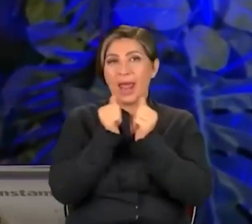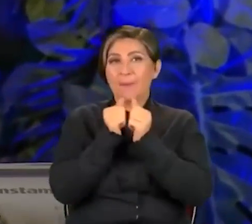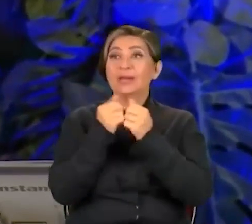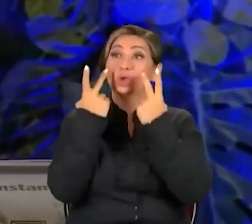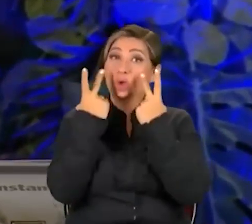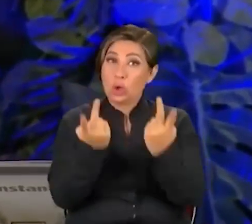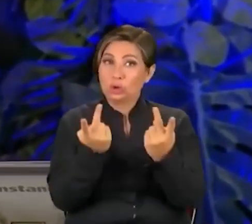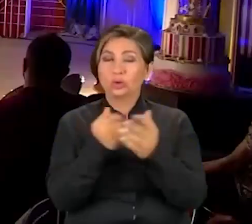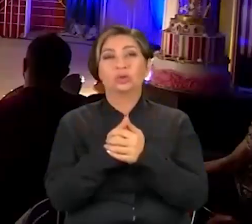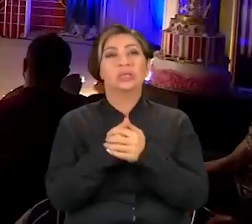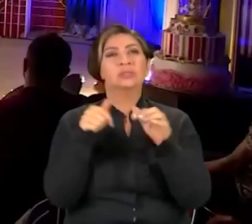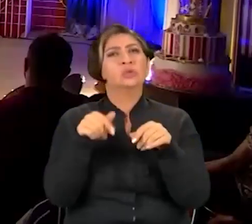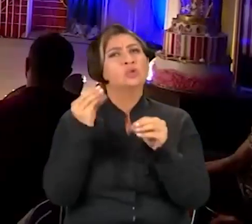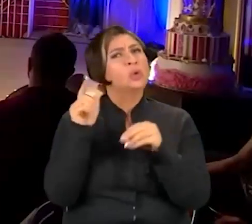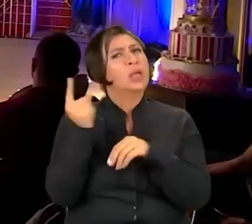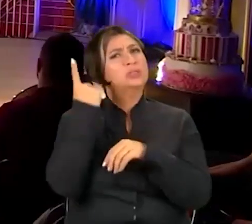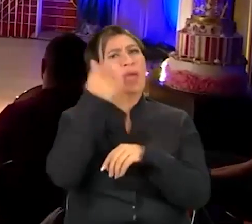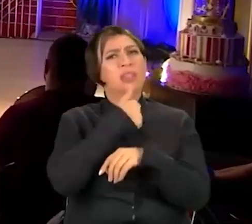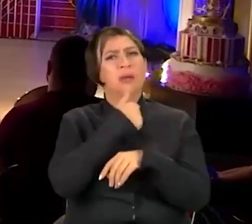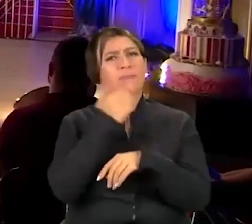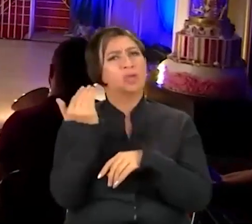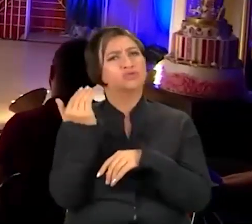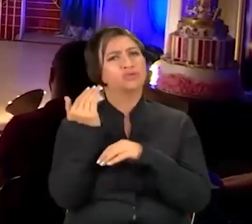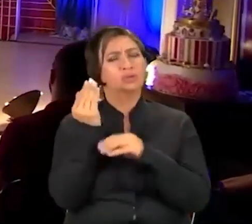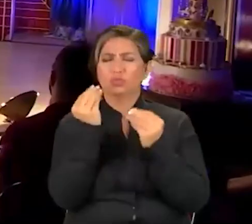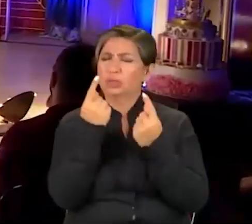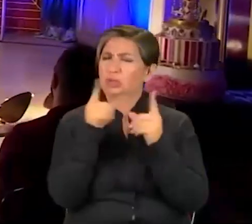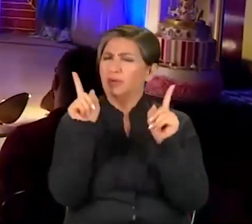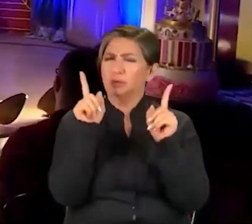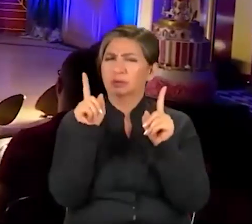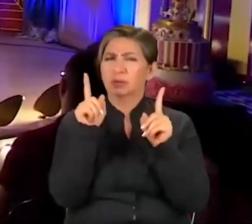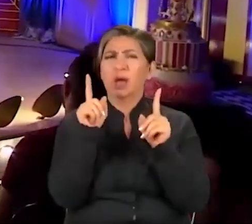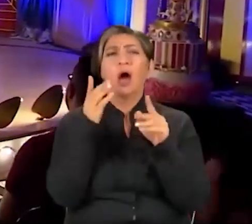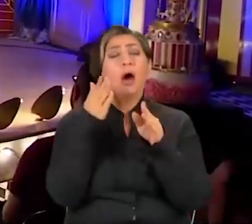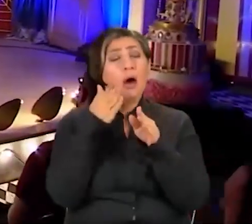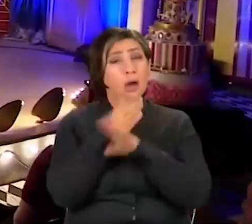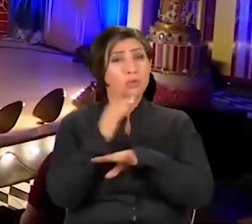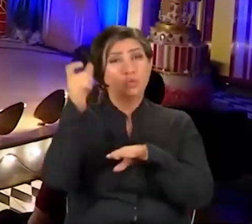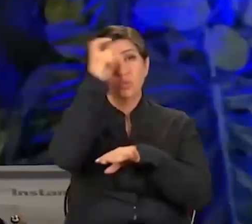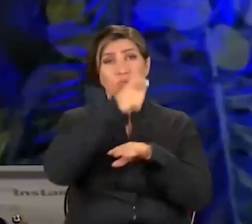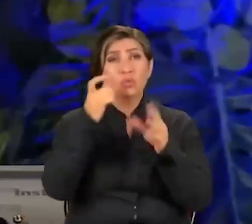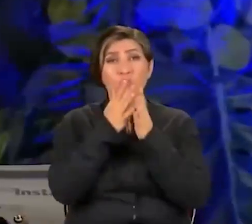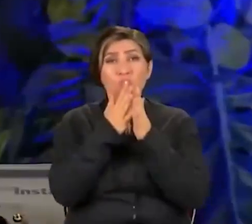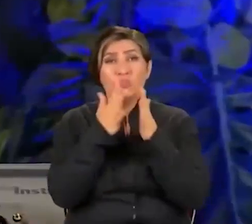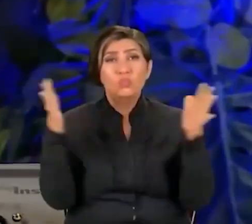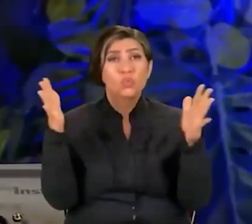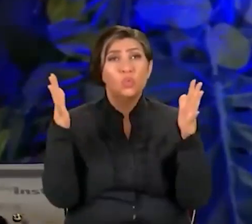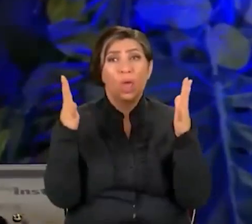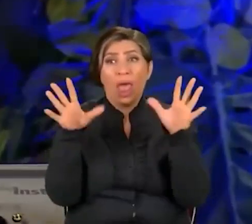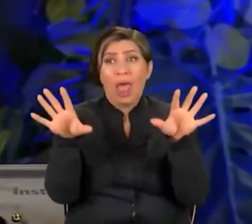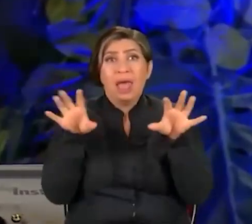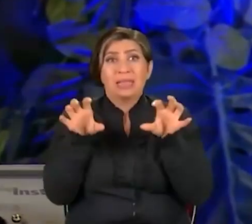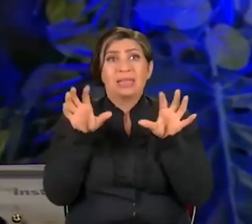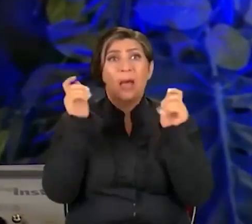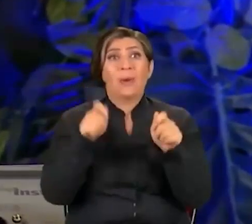beraberce görüyoruz. Şimdi çok ilginç bir adam gelecek. Çok ilginç bir adam. Hakikaten Türkiye'de büyük etki yaratan bir